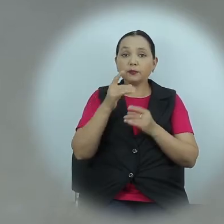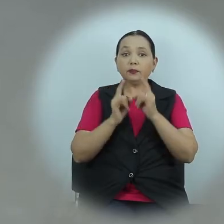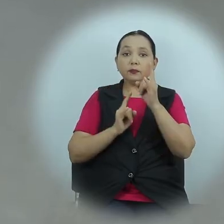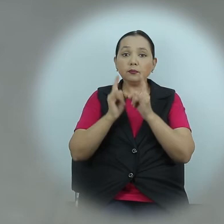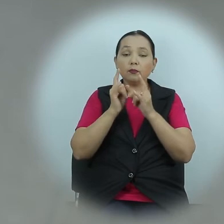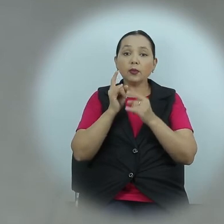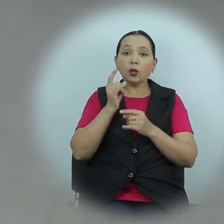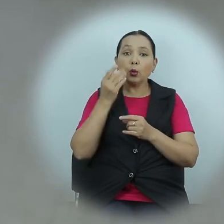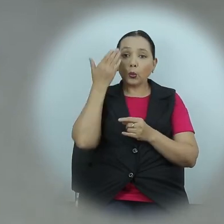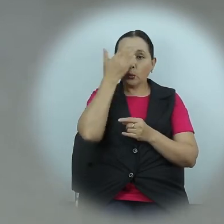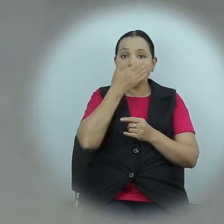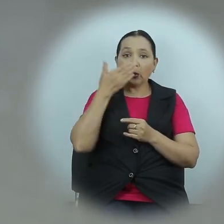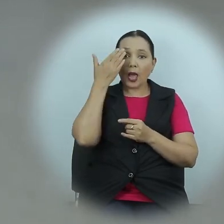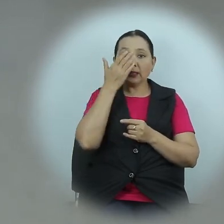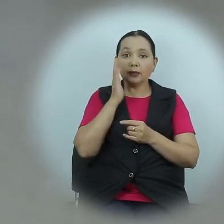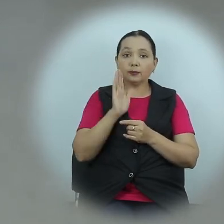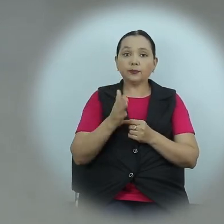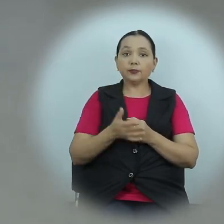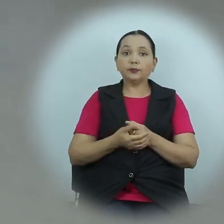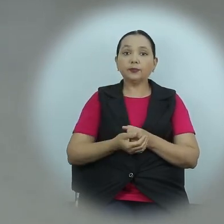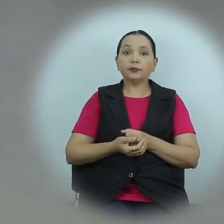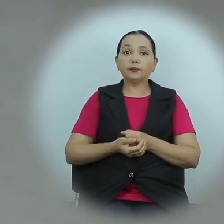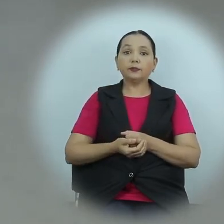sovun yuviladi.